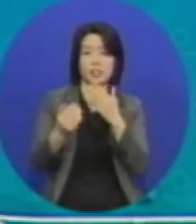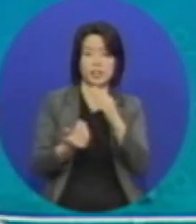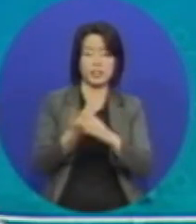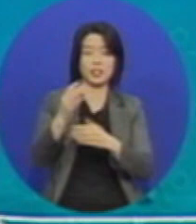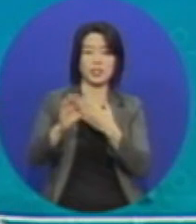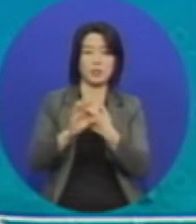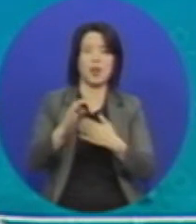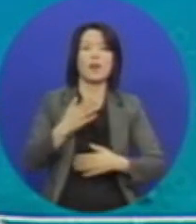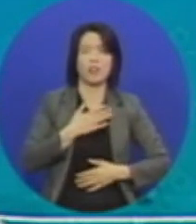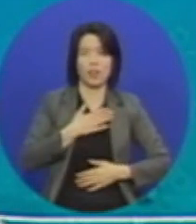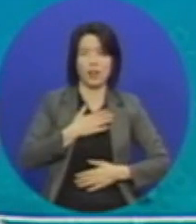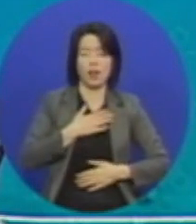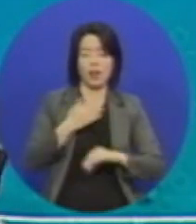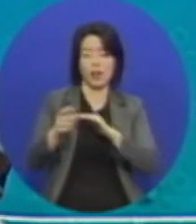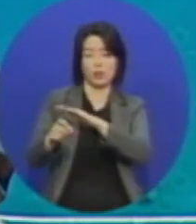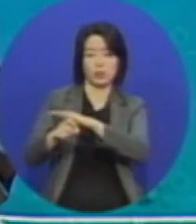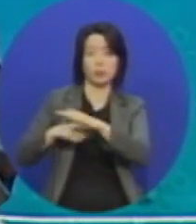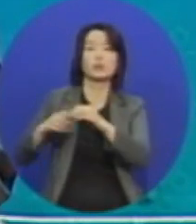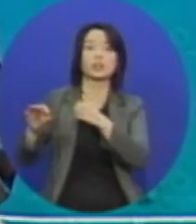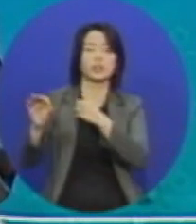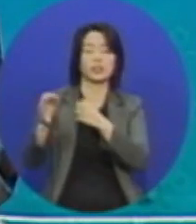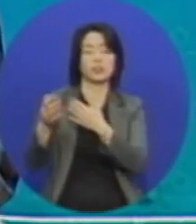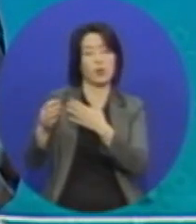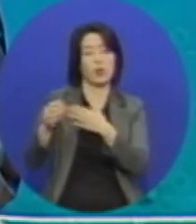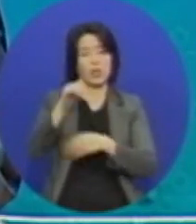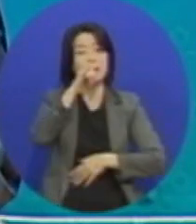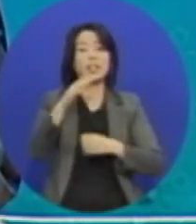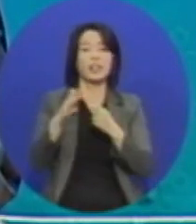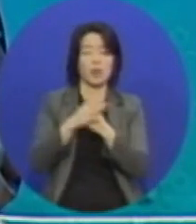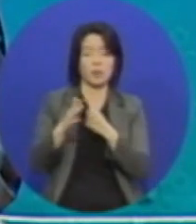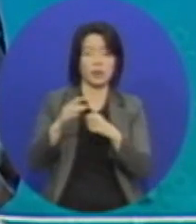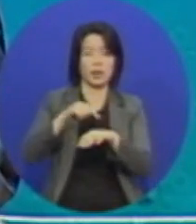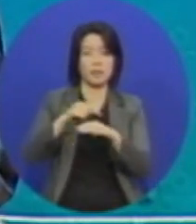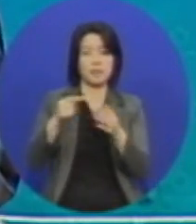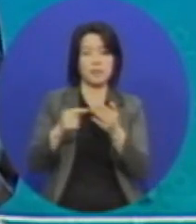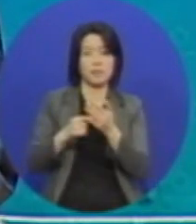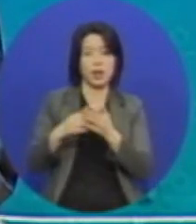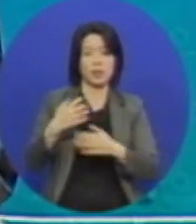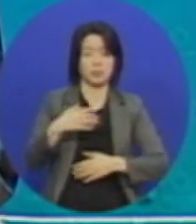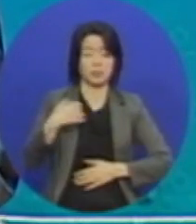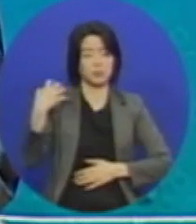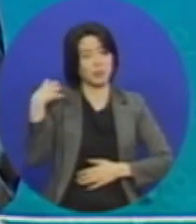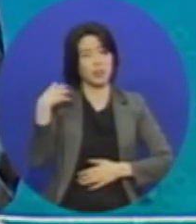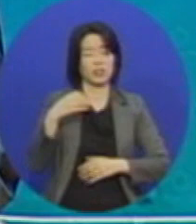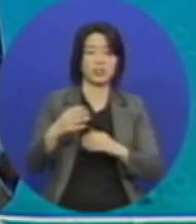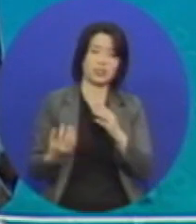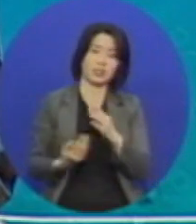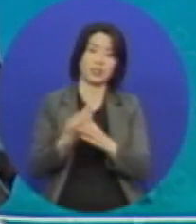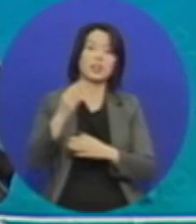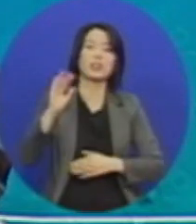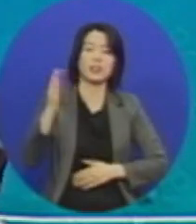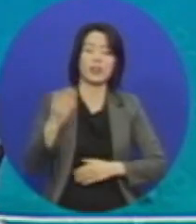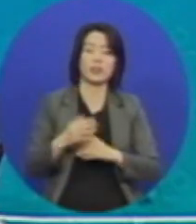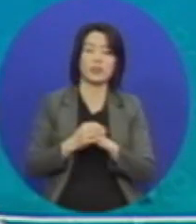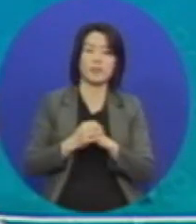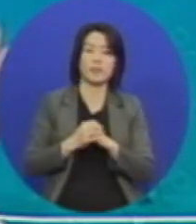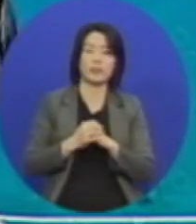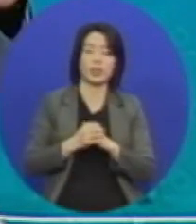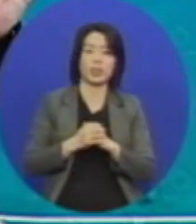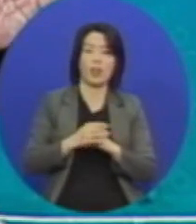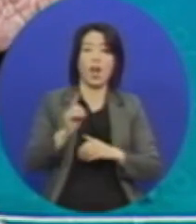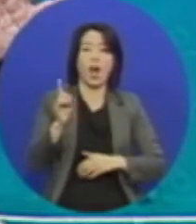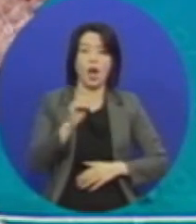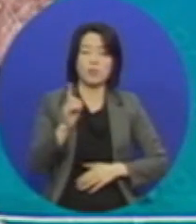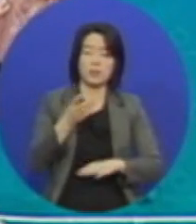도적질 에서 그런가 그런 마음의 가책도 사람이면 다 갖게 되잖아요 하물며